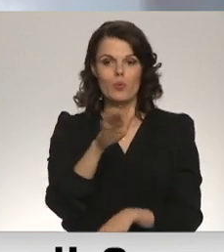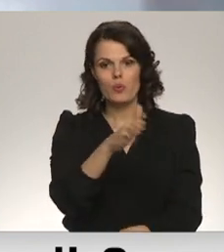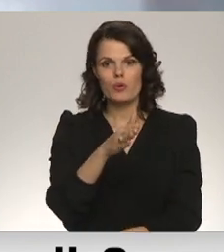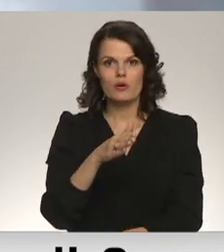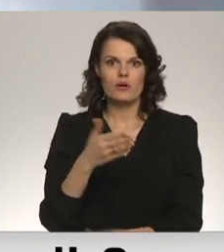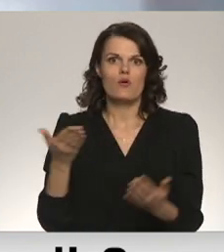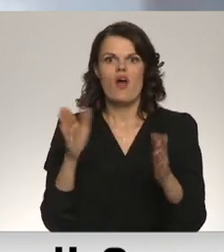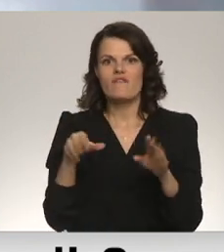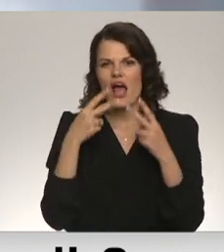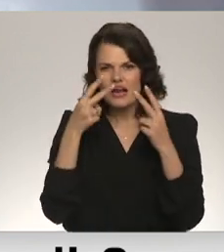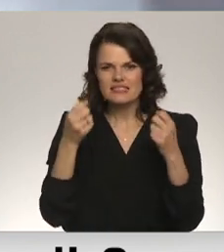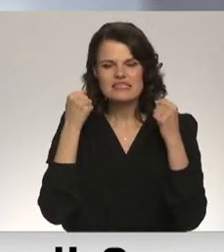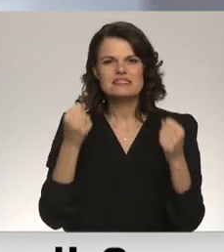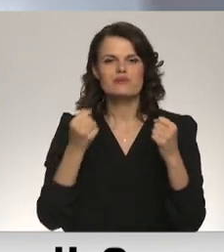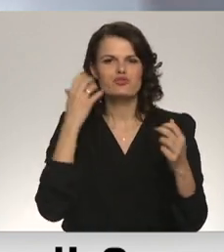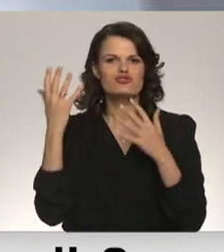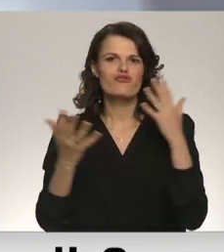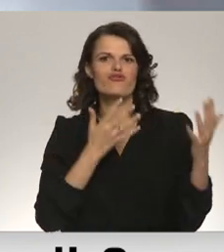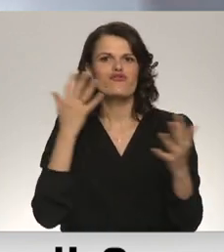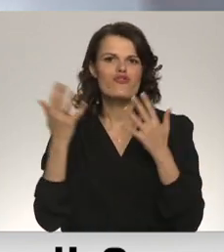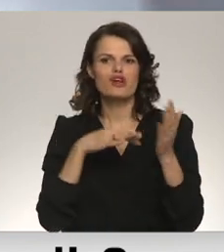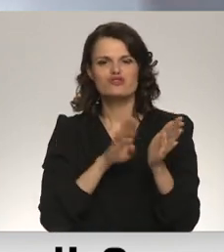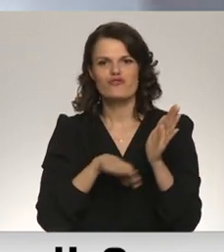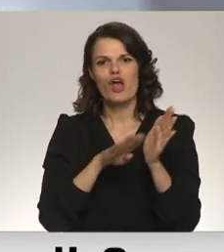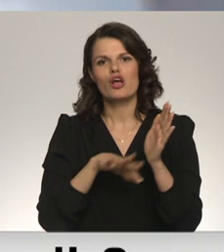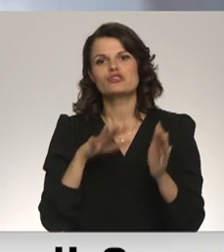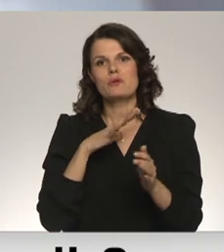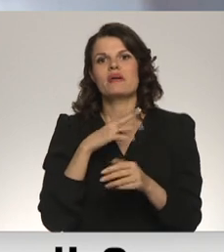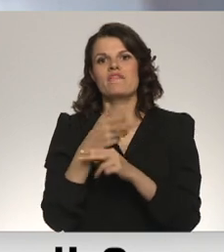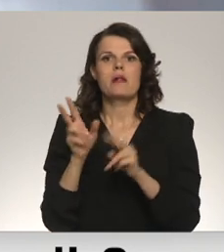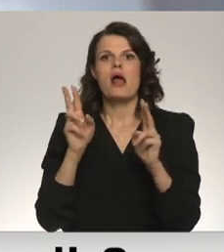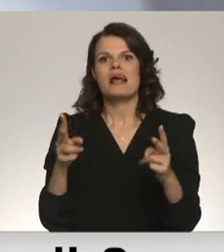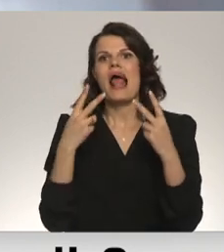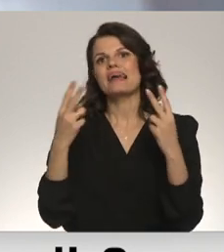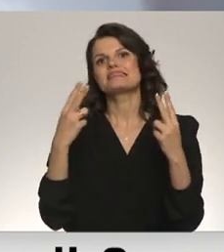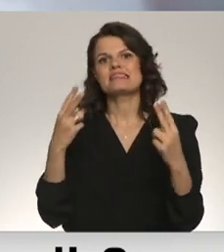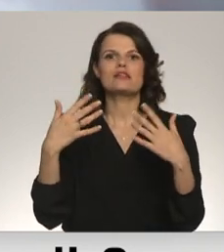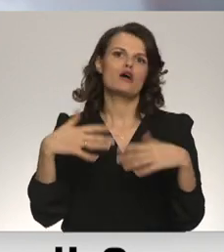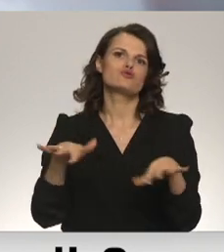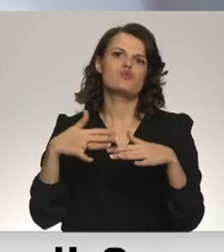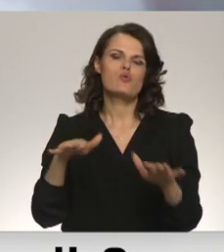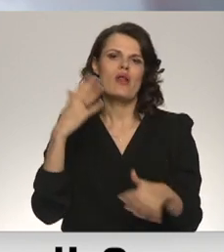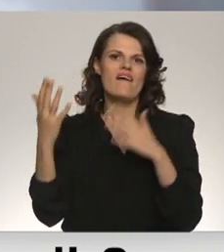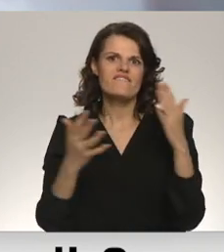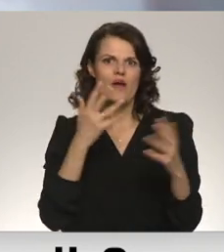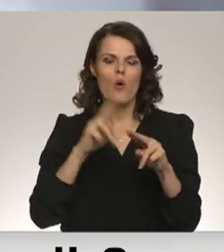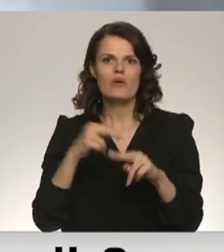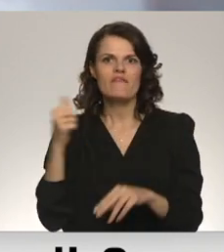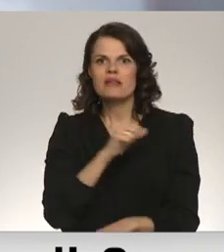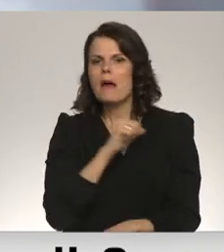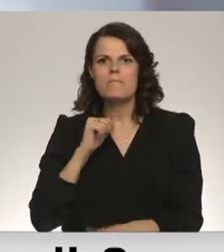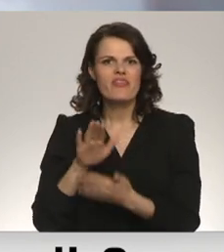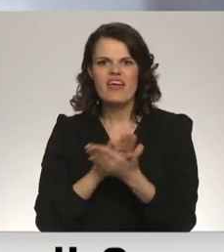to jau video var redzēt, ir ļoti stipras vējš un vienkārši ir filmēts, kā tas izskatās jūras krasts. Ja? Un viņa pati pat